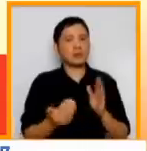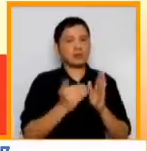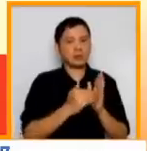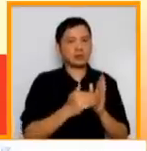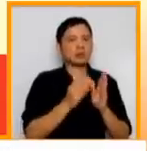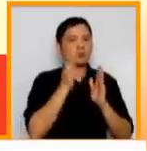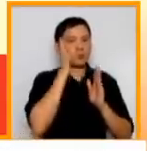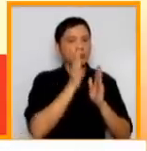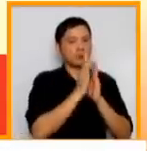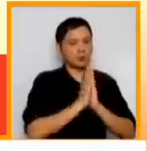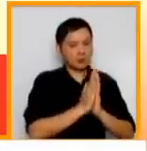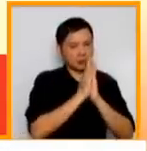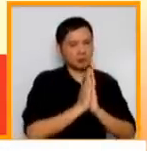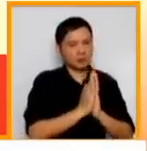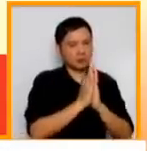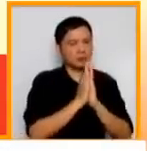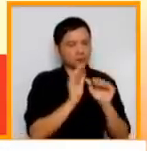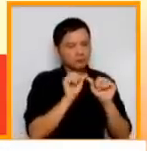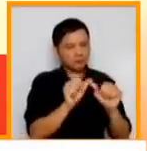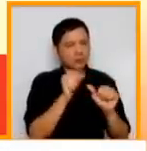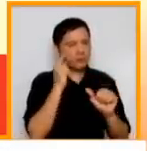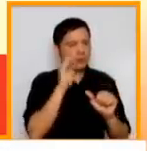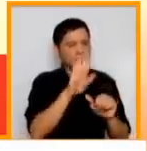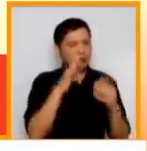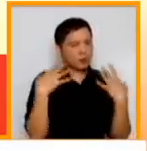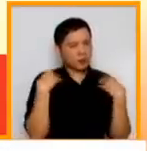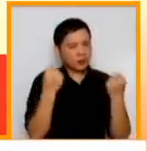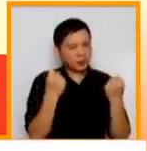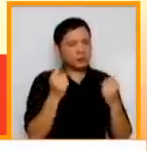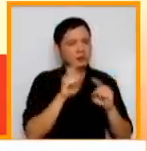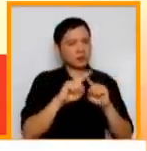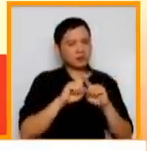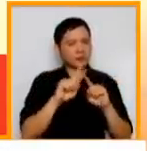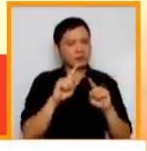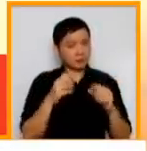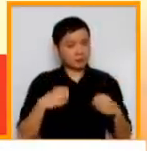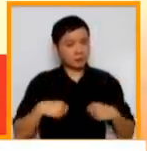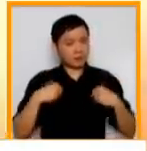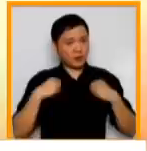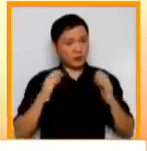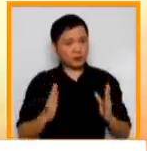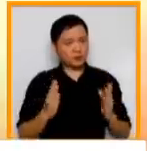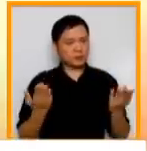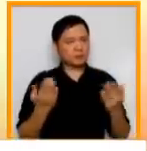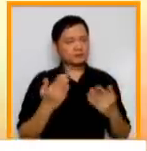sa inyong ikagagaling sampu ng iba pa hong mga survivors. Marami pong salamat muli.